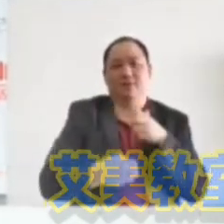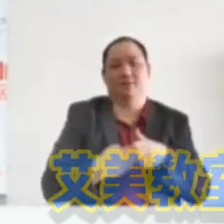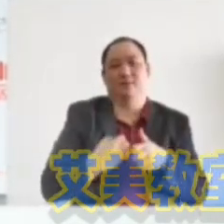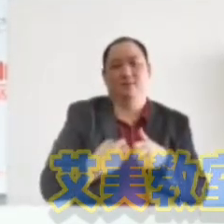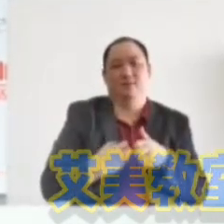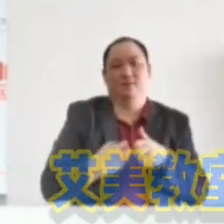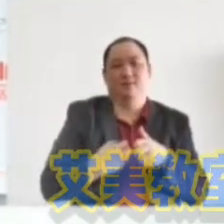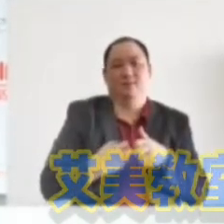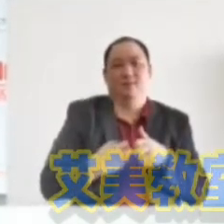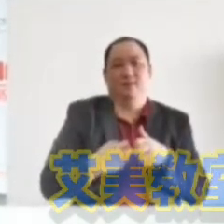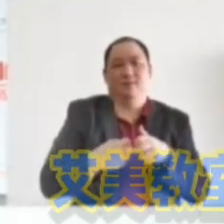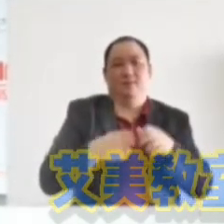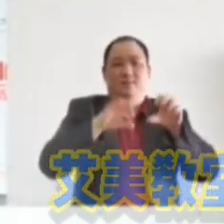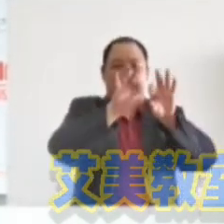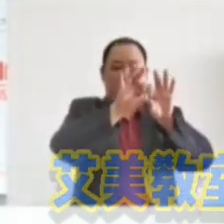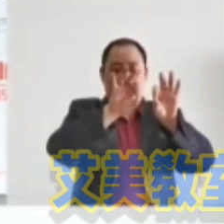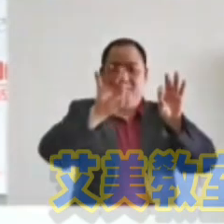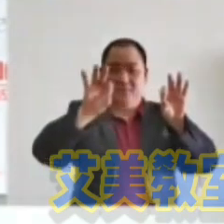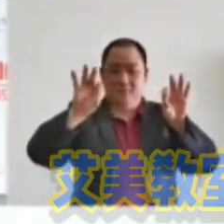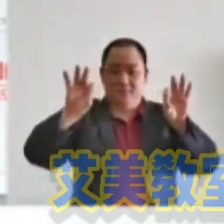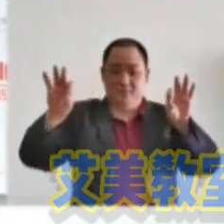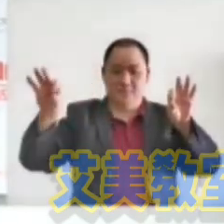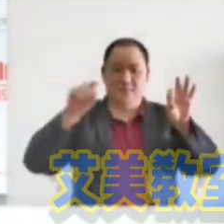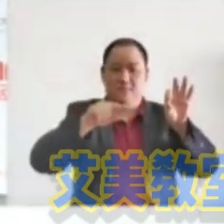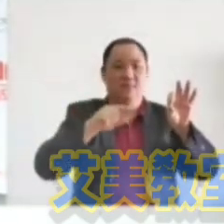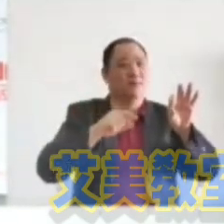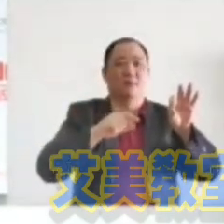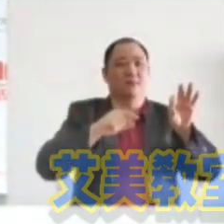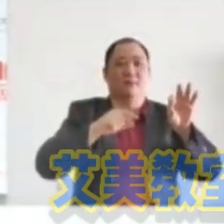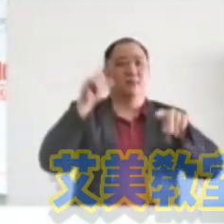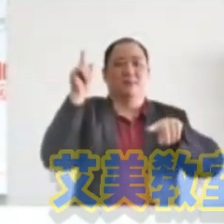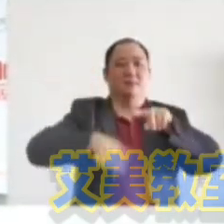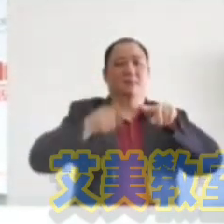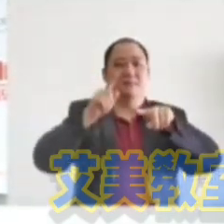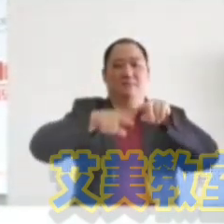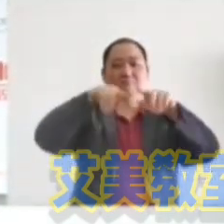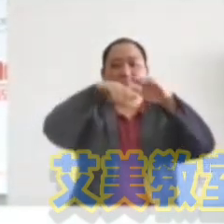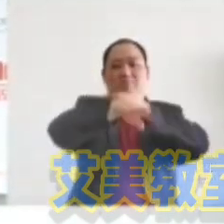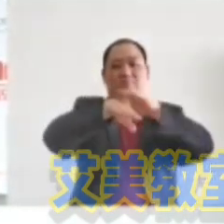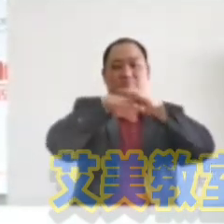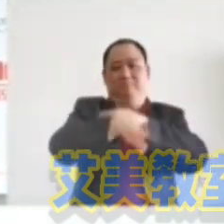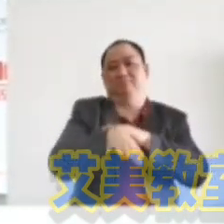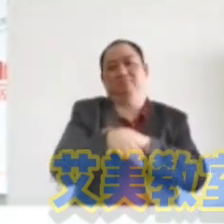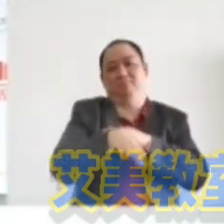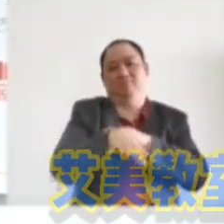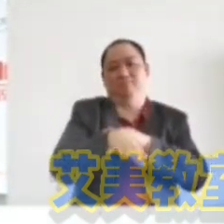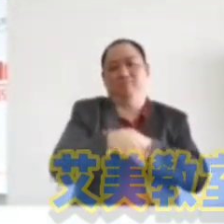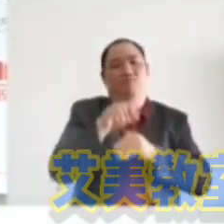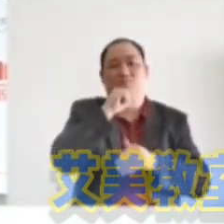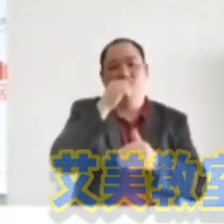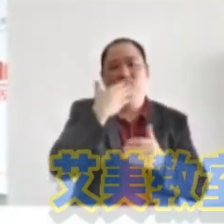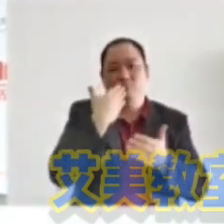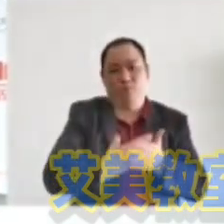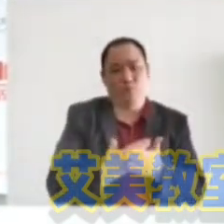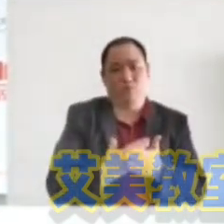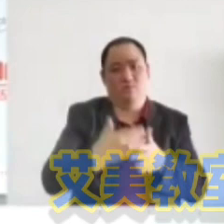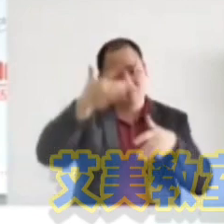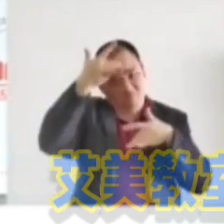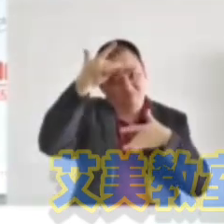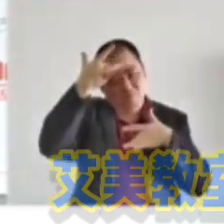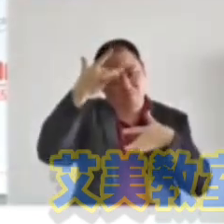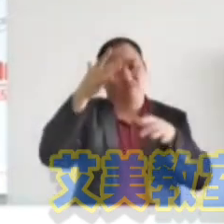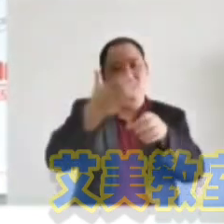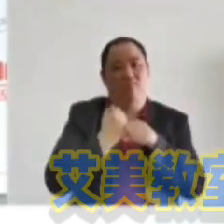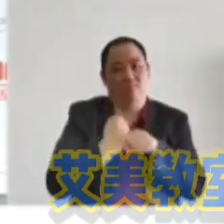就很像英雄这样子，帮我在我的 highway 当中，在我血管的 highway 当中开路，让我的血